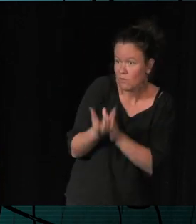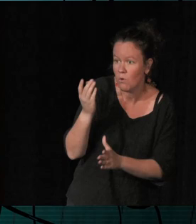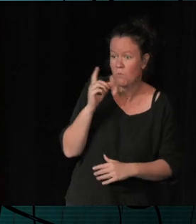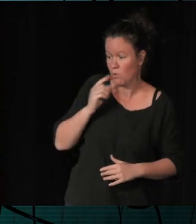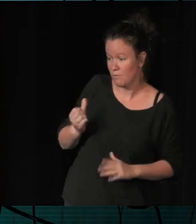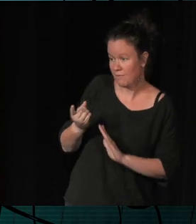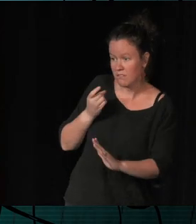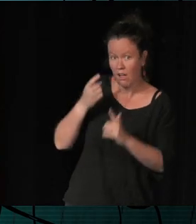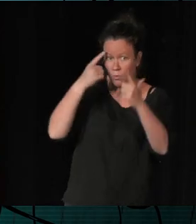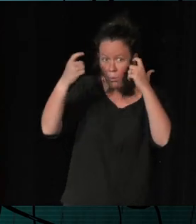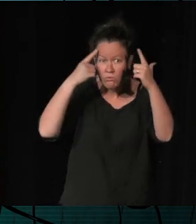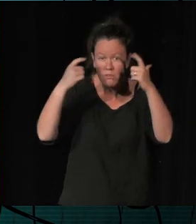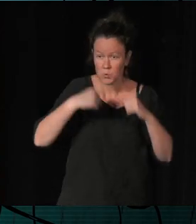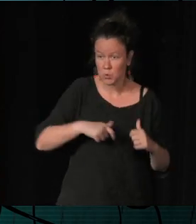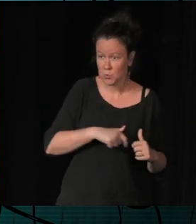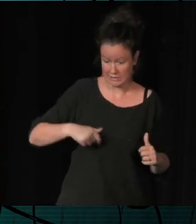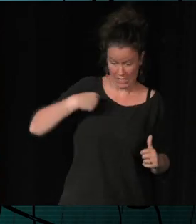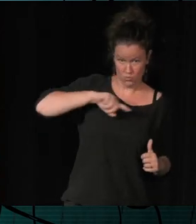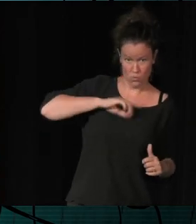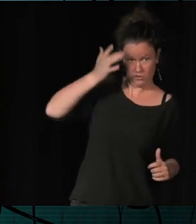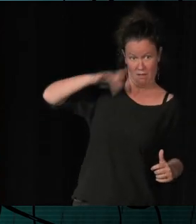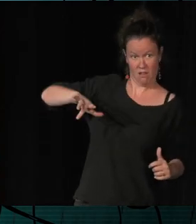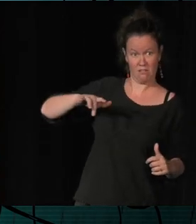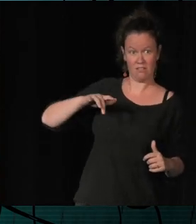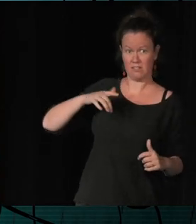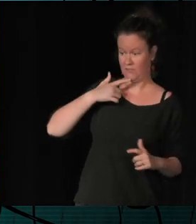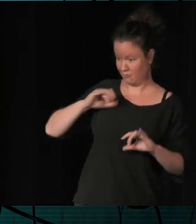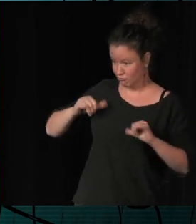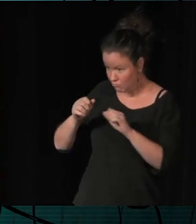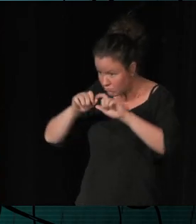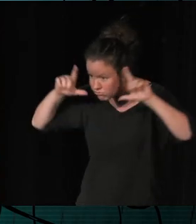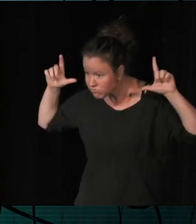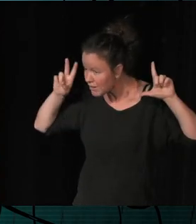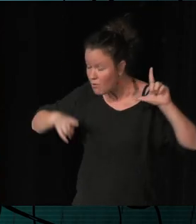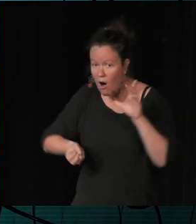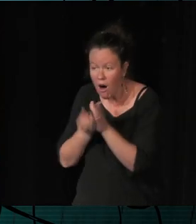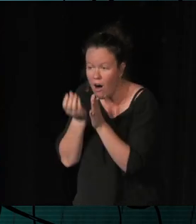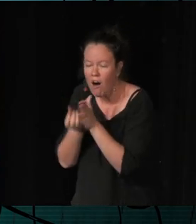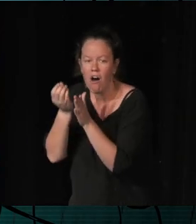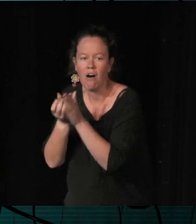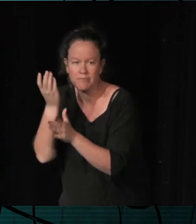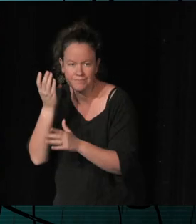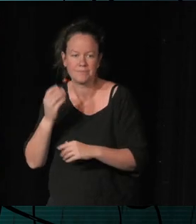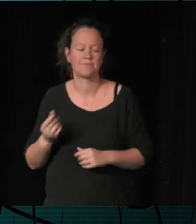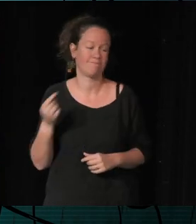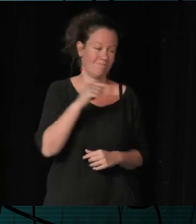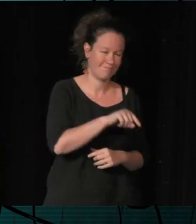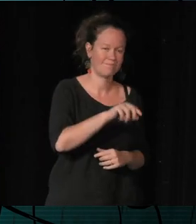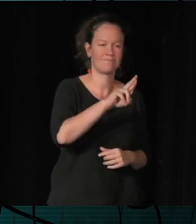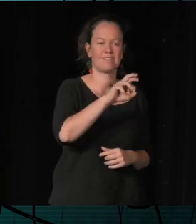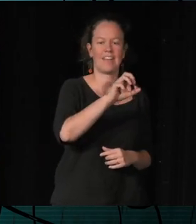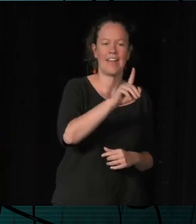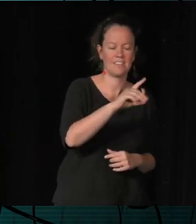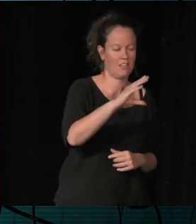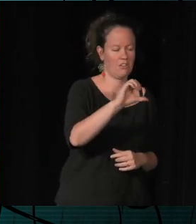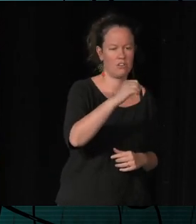extrêmement obscurs pour nous français. Et dans le cas de Red Candle, qui ont fait des tensions,